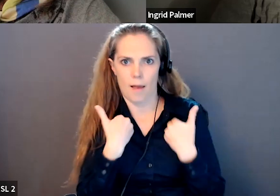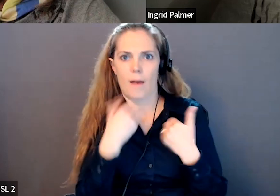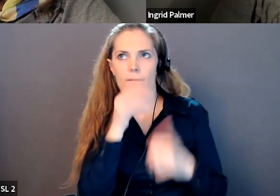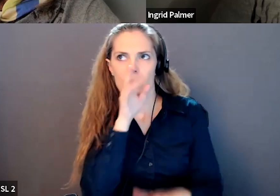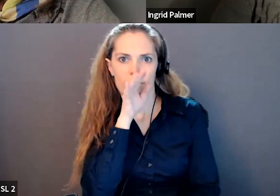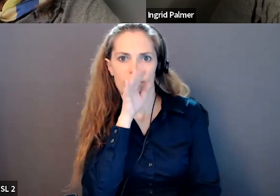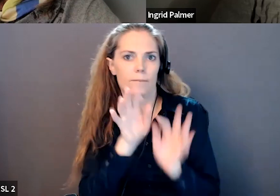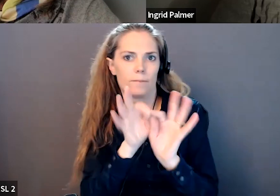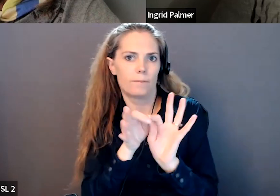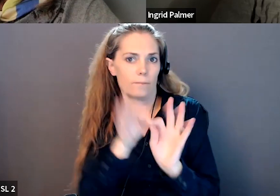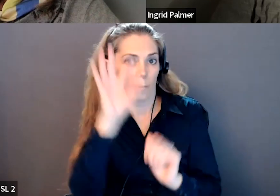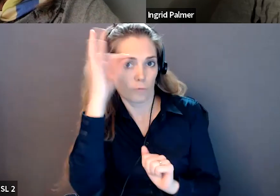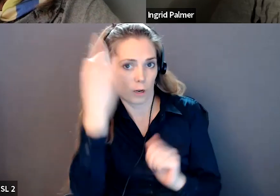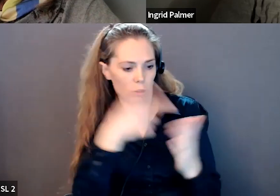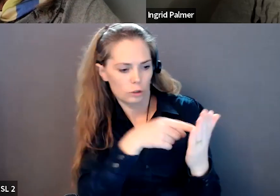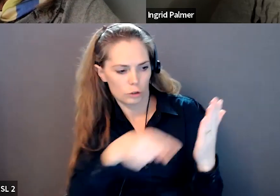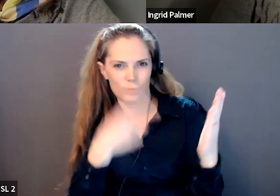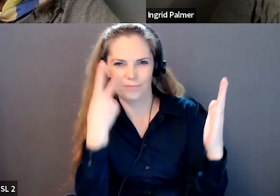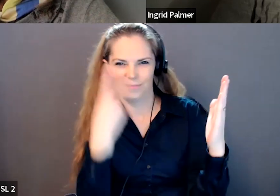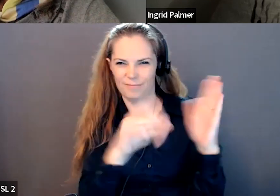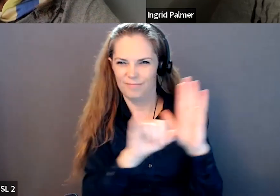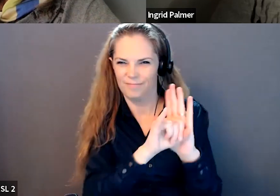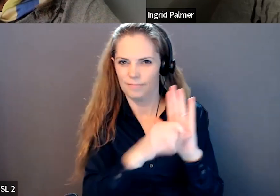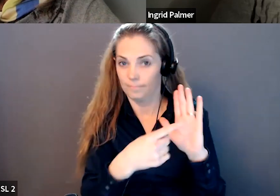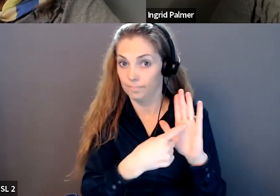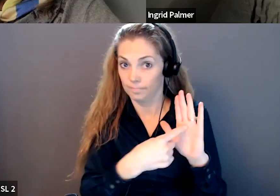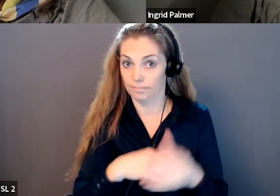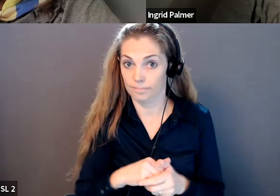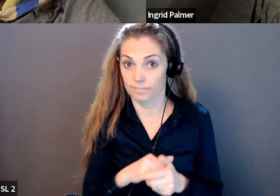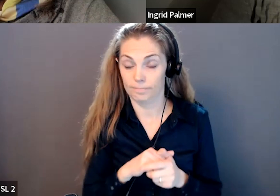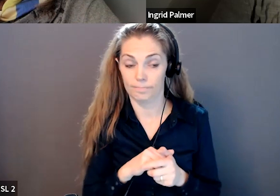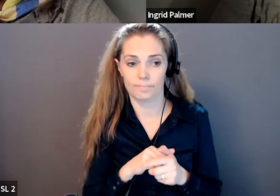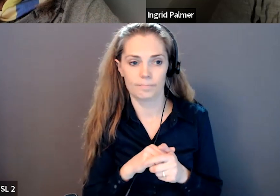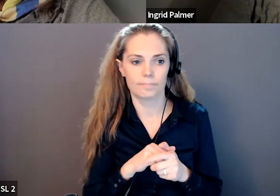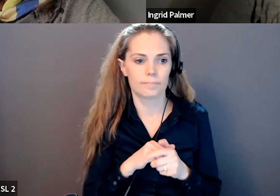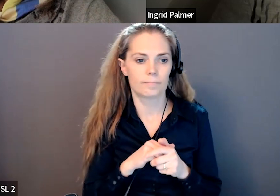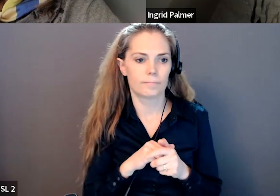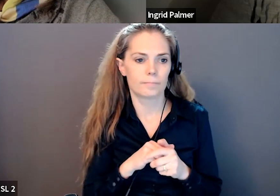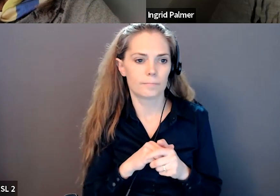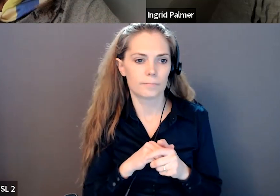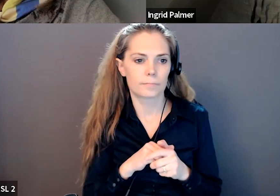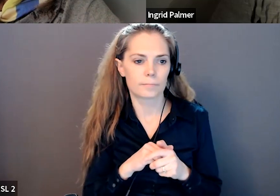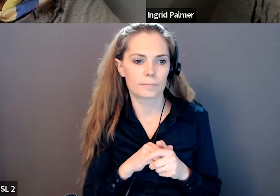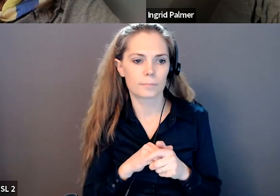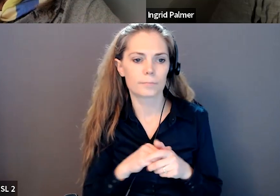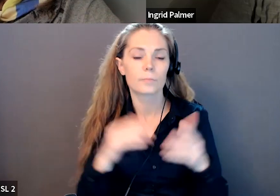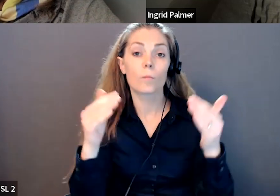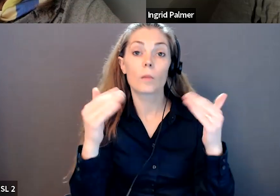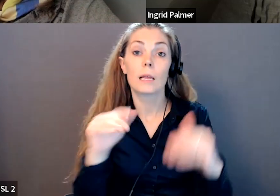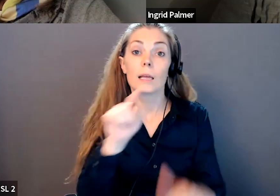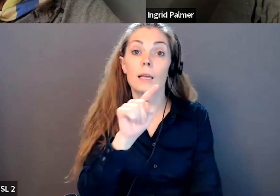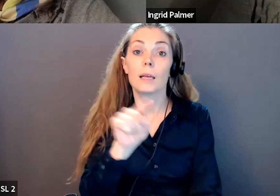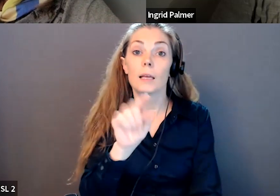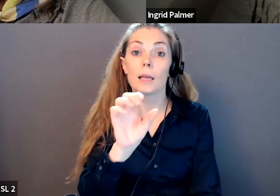English interpretation will be available. Dans Zoom, Sélectionnez le canal de